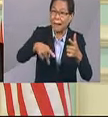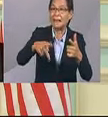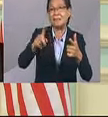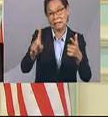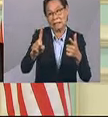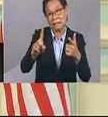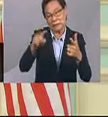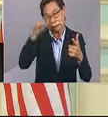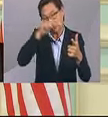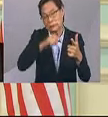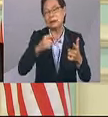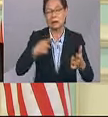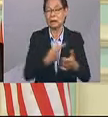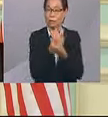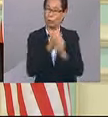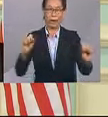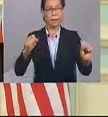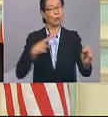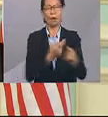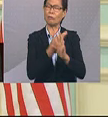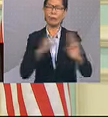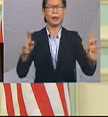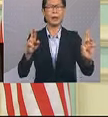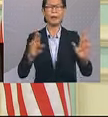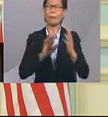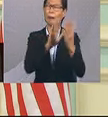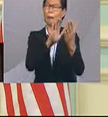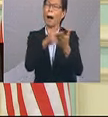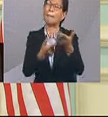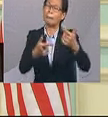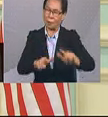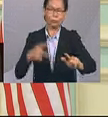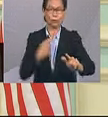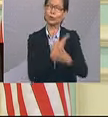untuk menghadapi perkara-perkara yang disebutkan tadi.